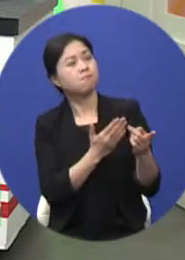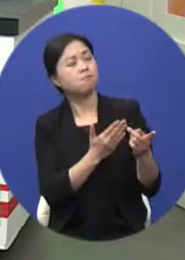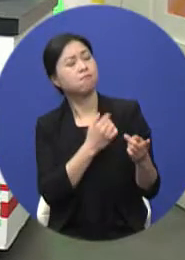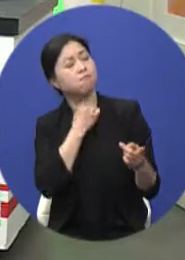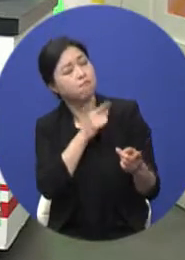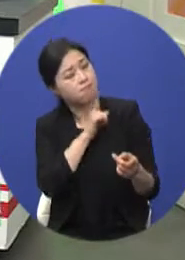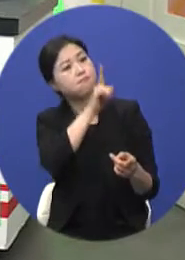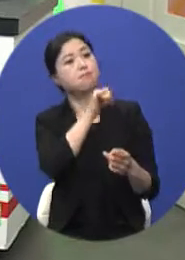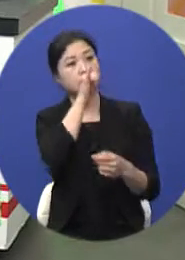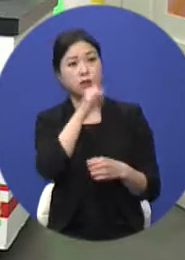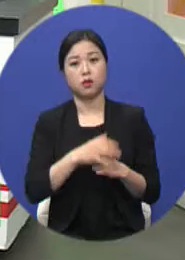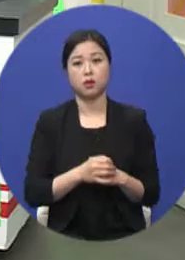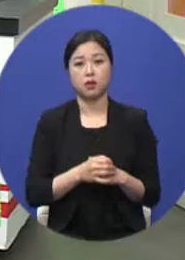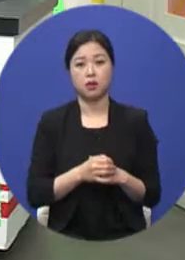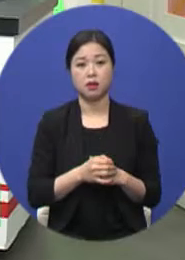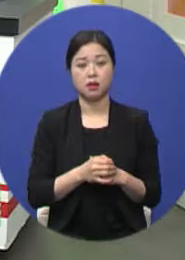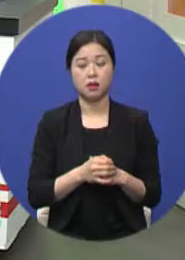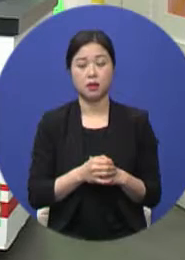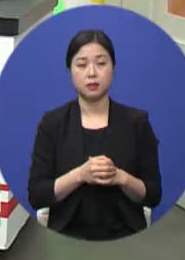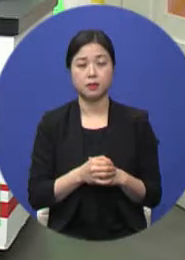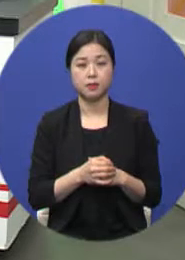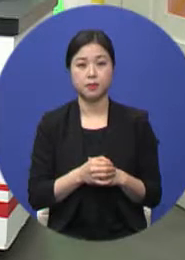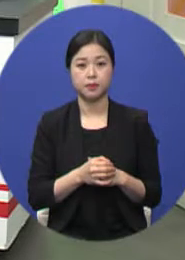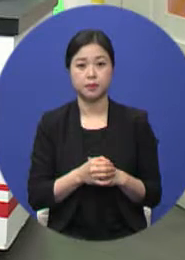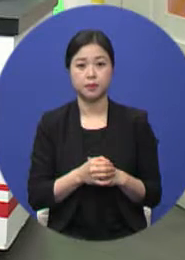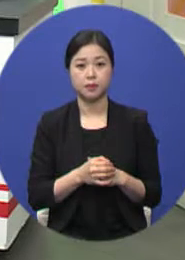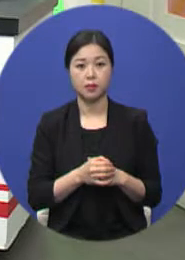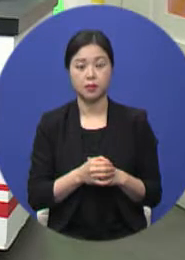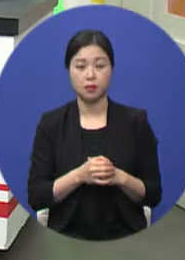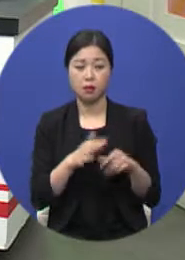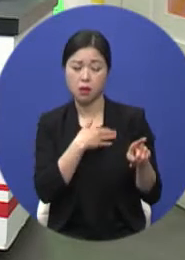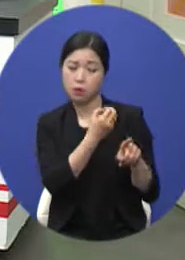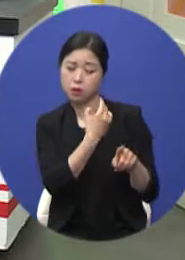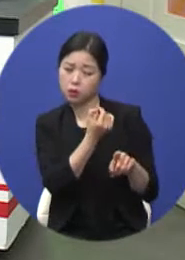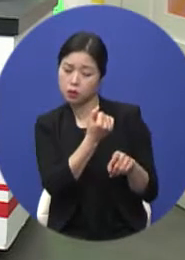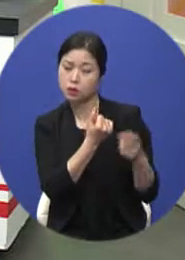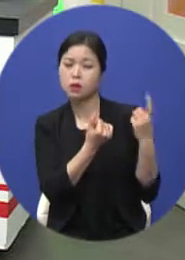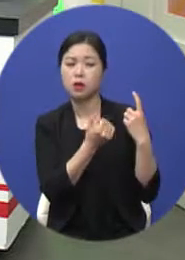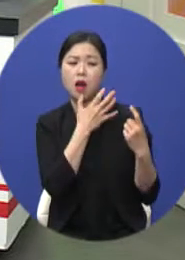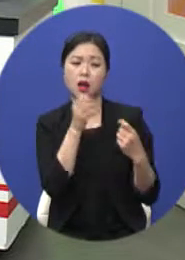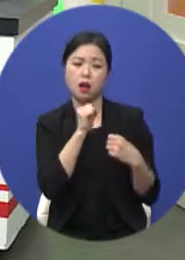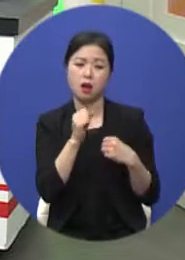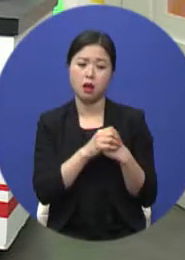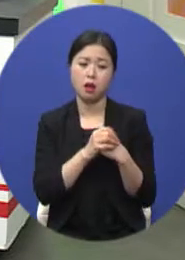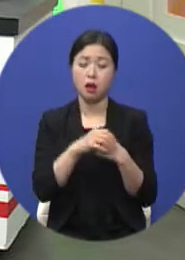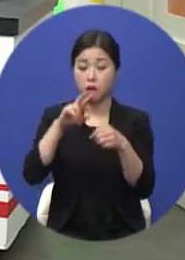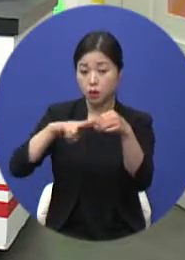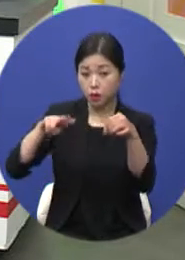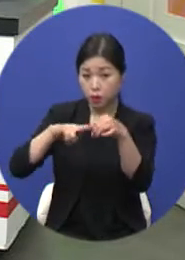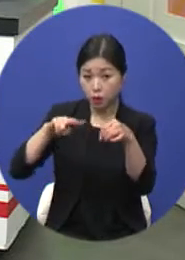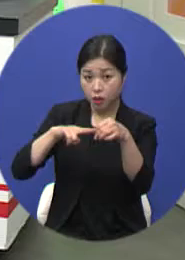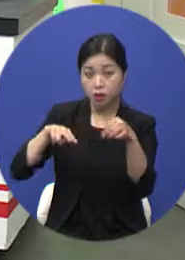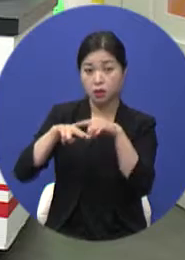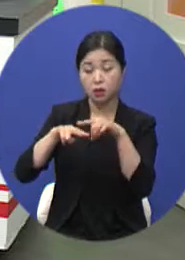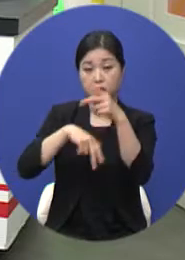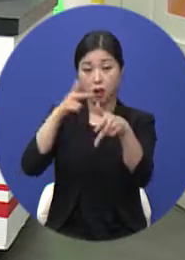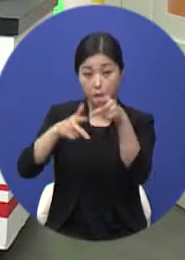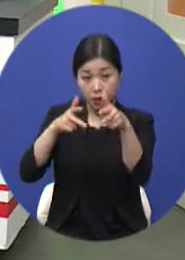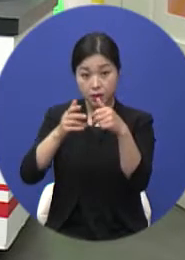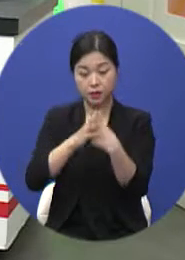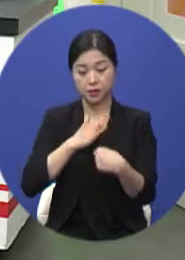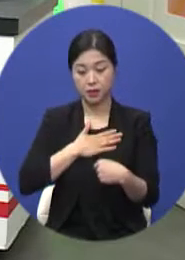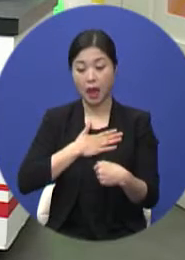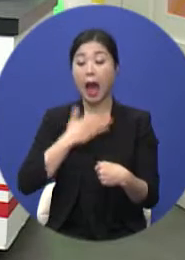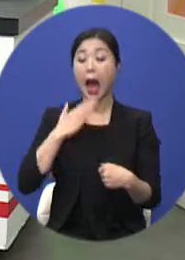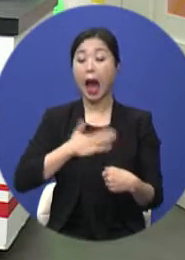있어요. 저는 지금 뭐저 이렇게 조금 말씀만 들어도 여의도에서 사업하는 여자 동생 사장이